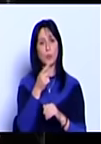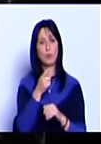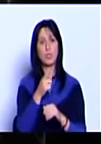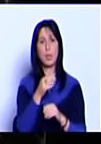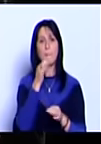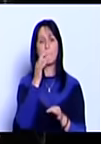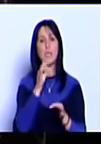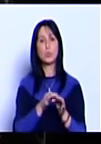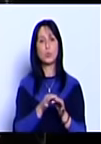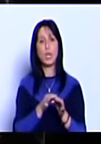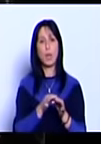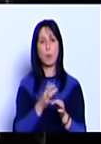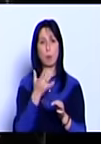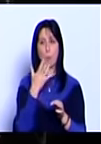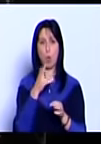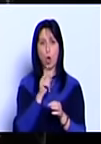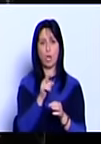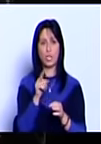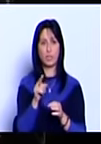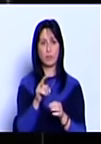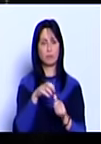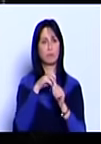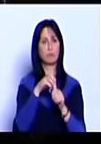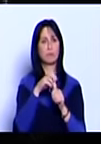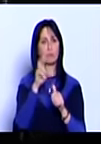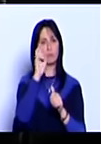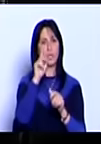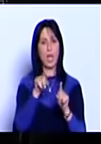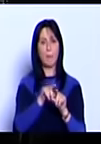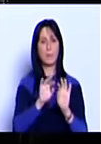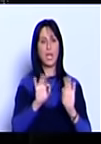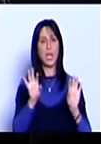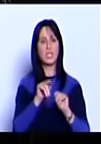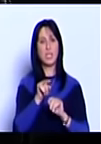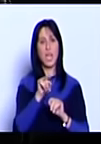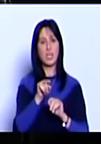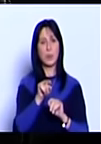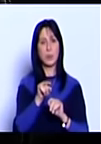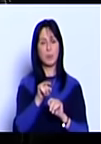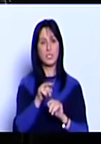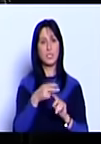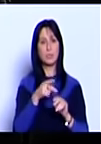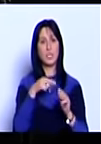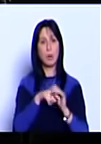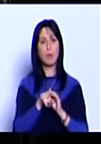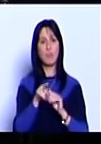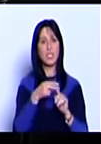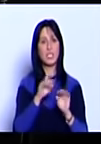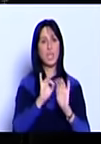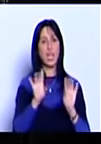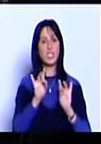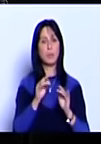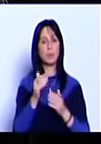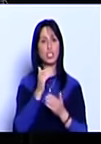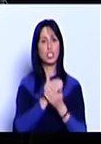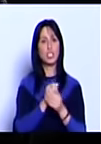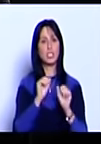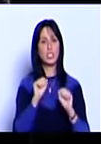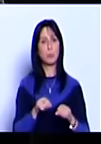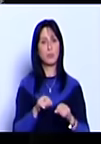არა პასუხისგებლობა პოლიტიკოსებს, საჯარო მოხელეებს? ამ ტიპის განცხადებებზე იმის გამო რომ ეს განცხადებების შემდეგ